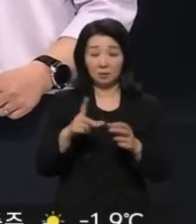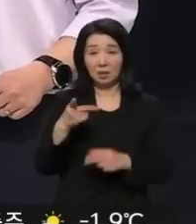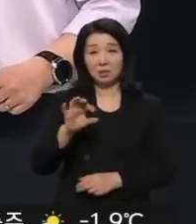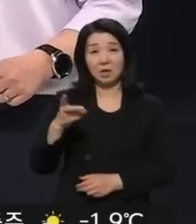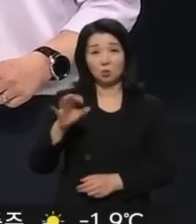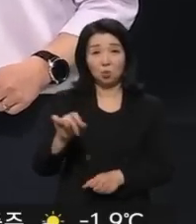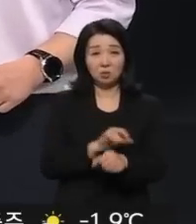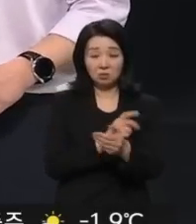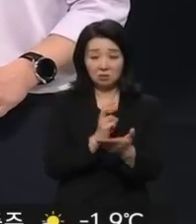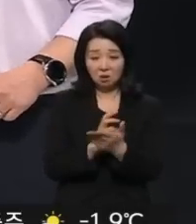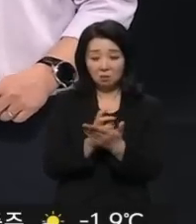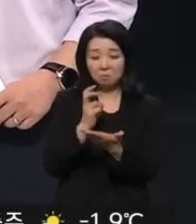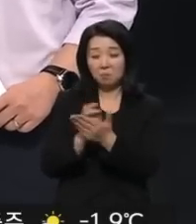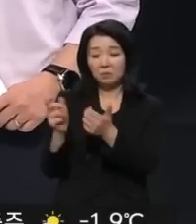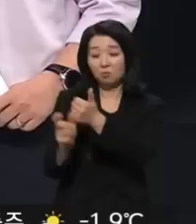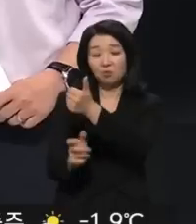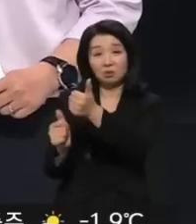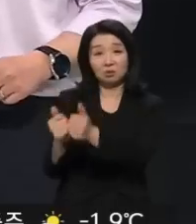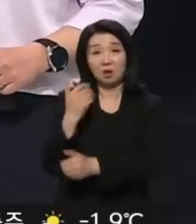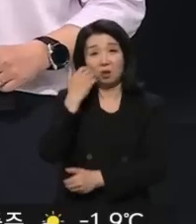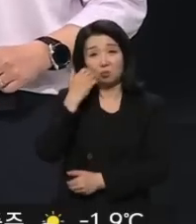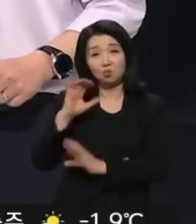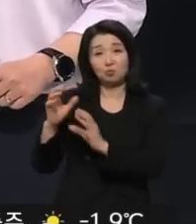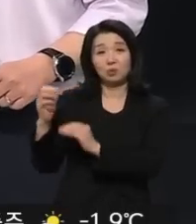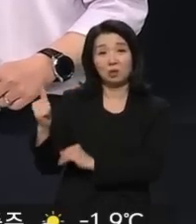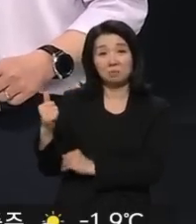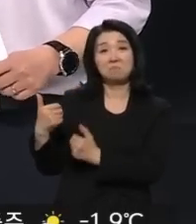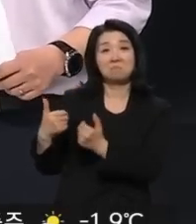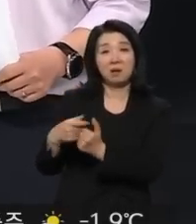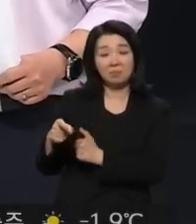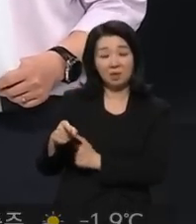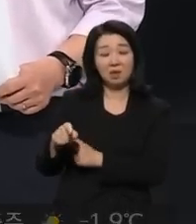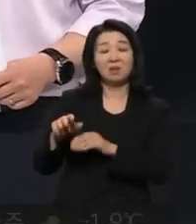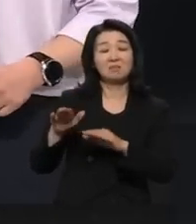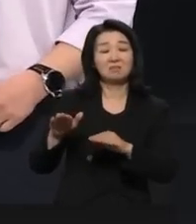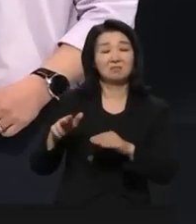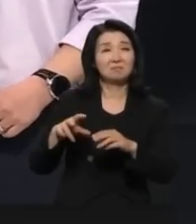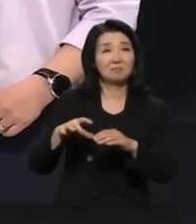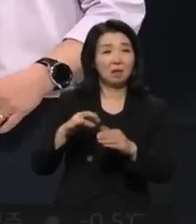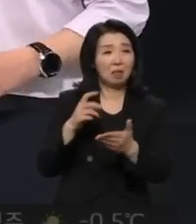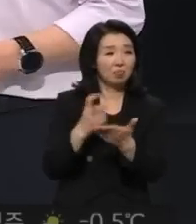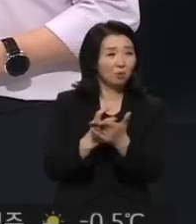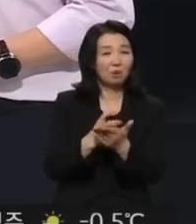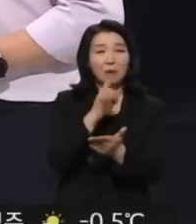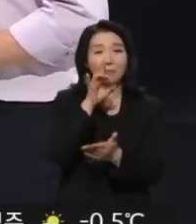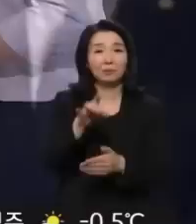특검, 법사위원장을 맡고 있는 국민의힘의 반대로 활로가 막힌 상태죠.